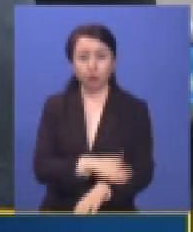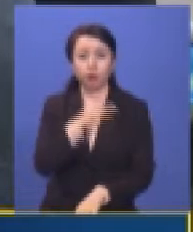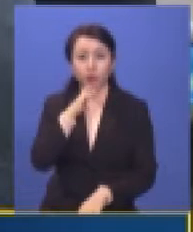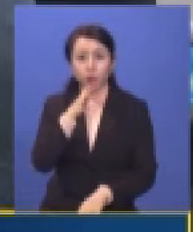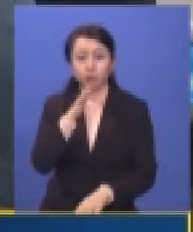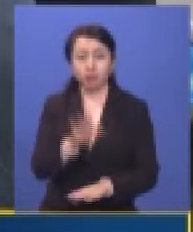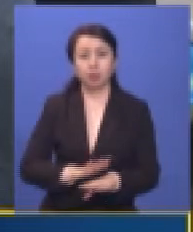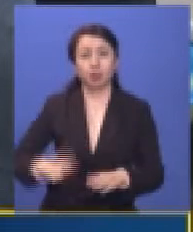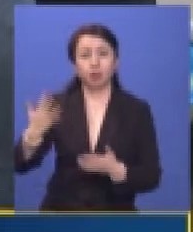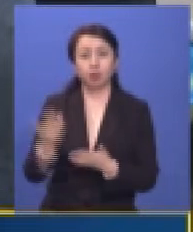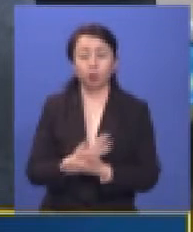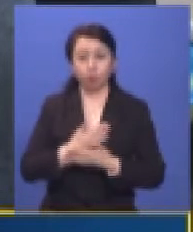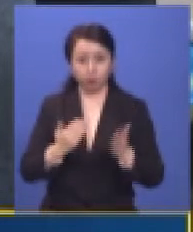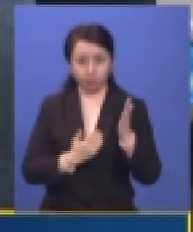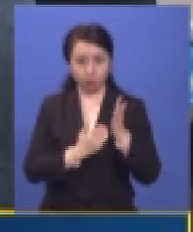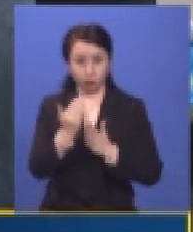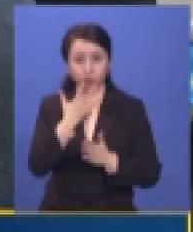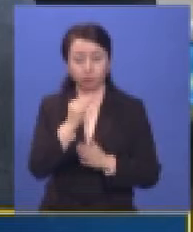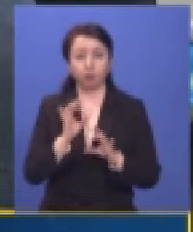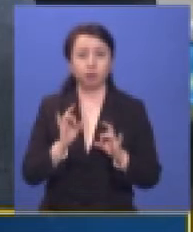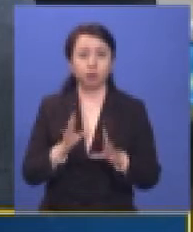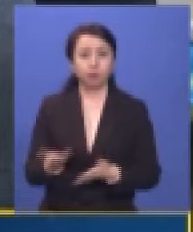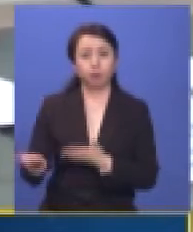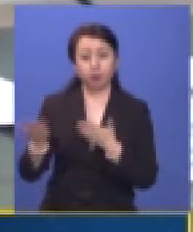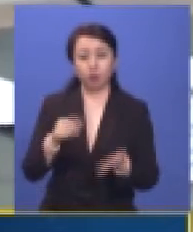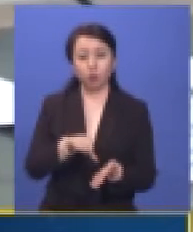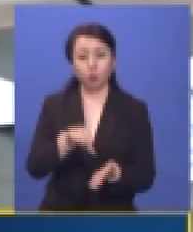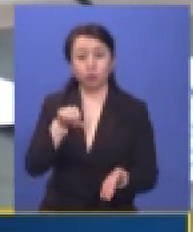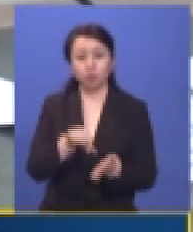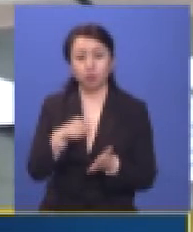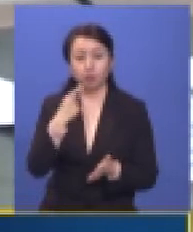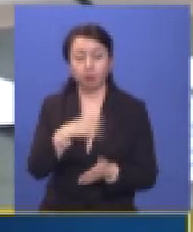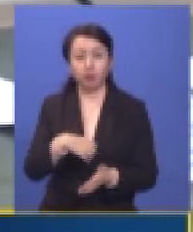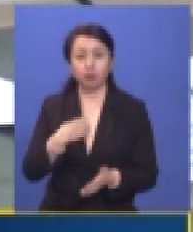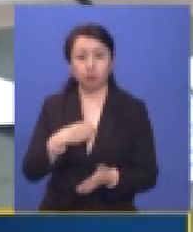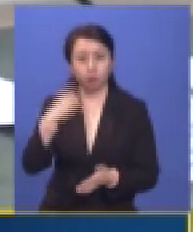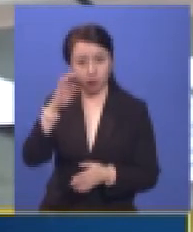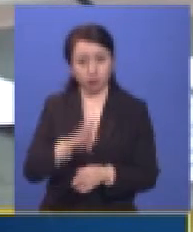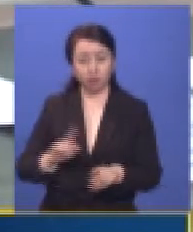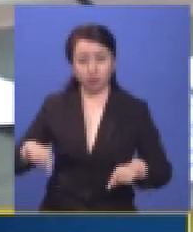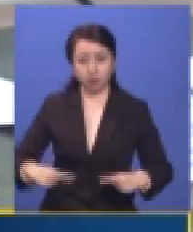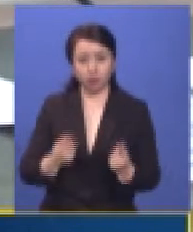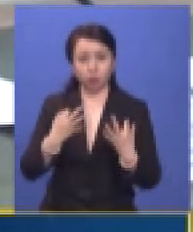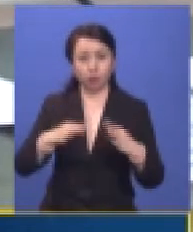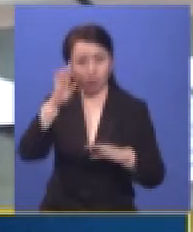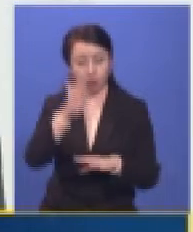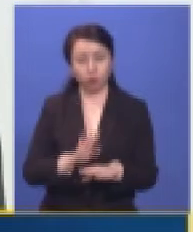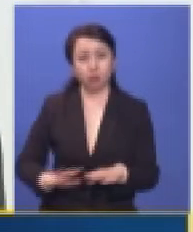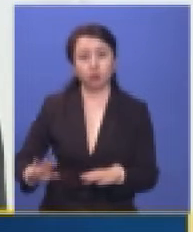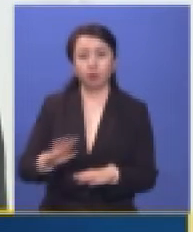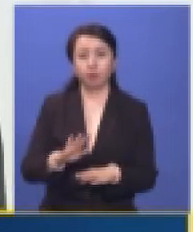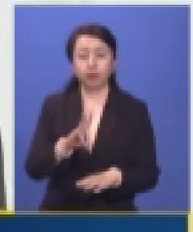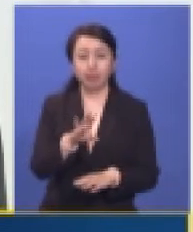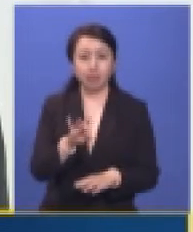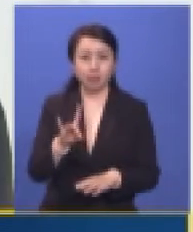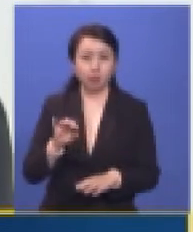годы страна достигла больших высот. В своих выступлениях приглашенные участники отметили роль Ельбасы в становлении суверенного государства.